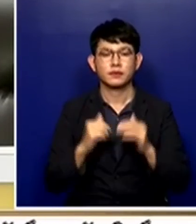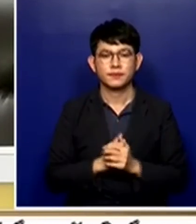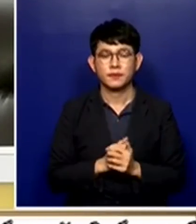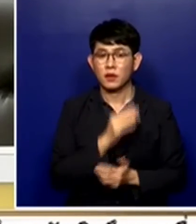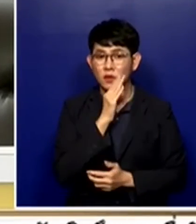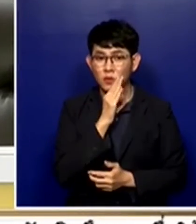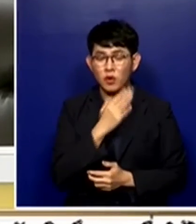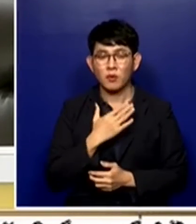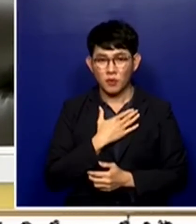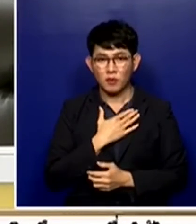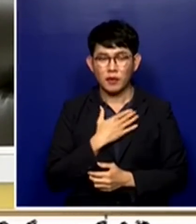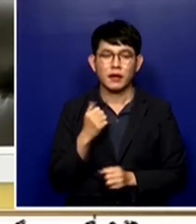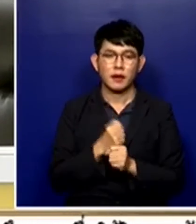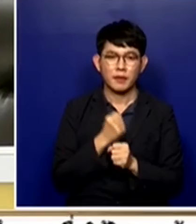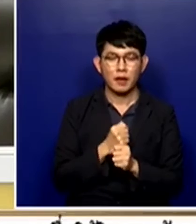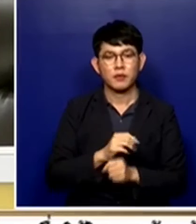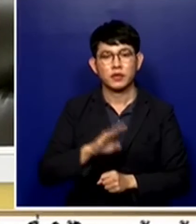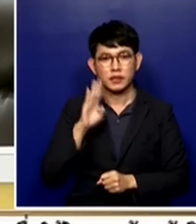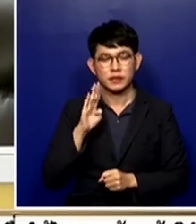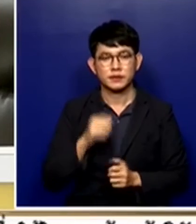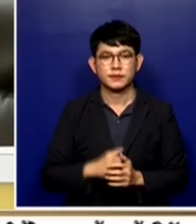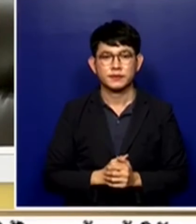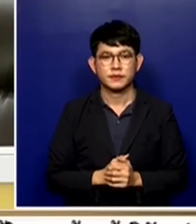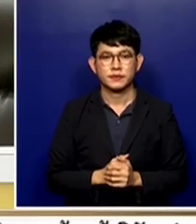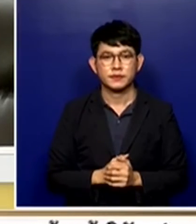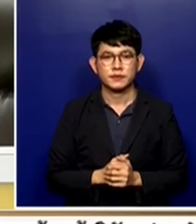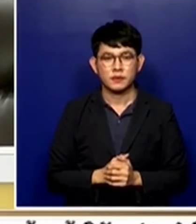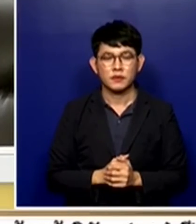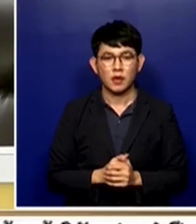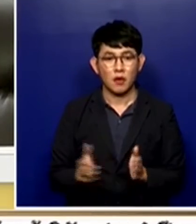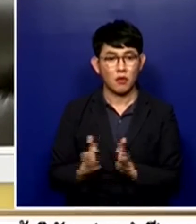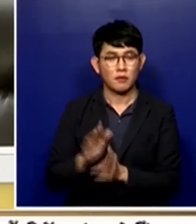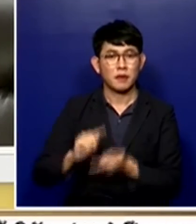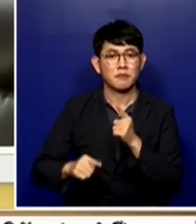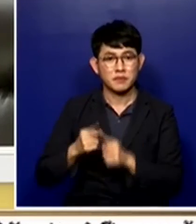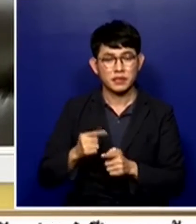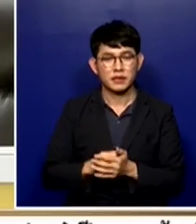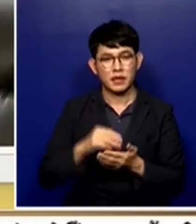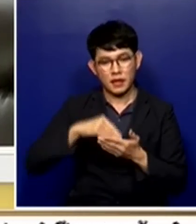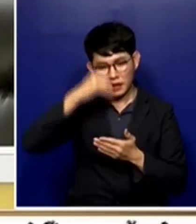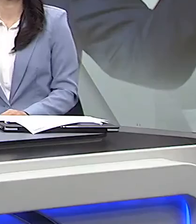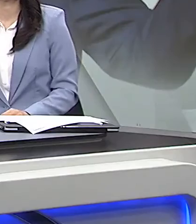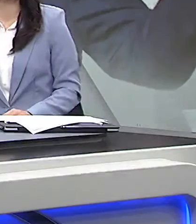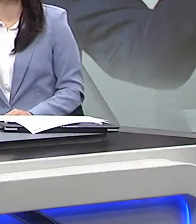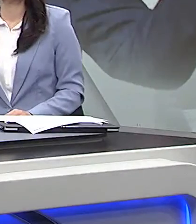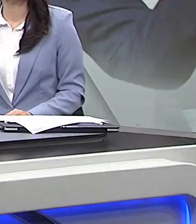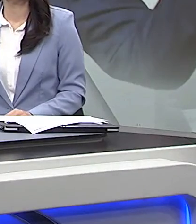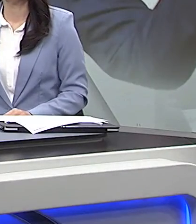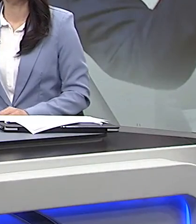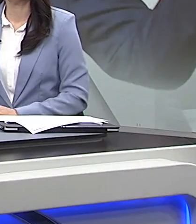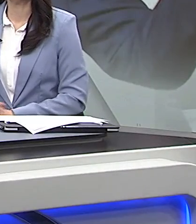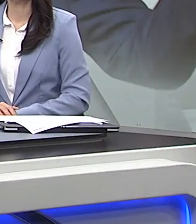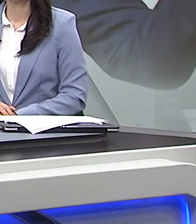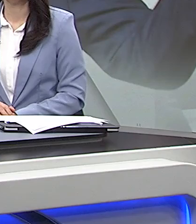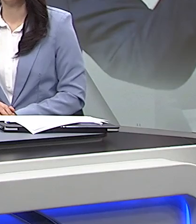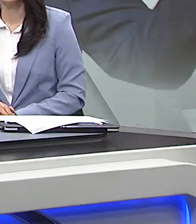ว่าตัเองไมได้เกี่ยวข้องหรอสนับสนุนให้บุคคลดังกลาวเดินทางมาในพื้นที่ชุมนุมค่ะถือวผ่านมาครึ่